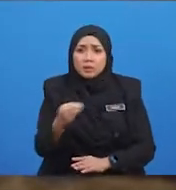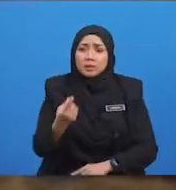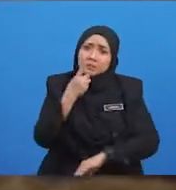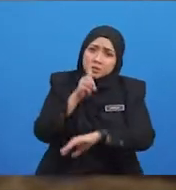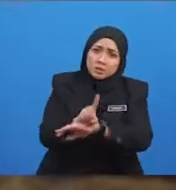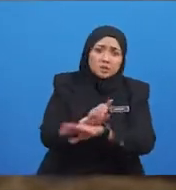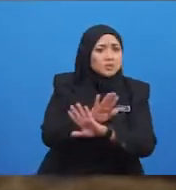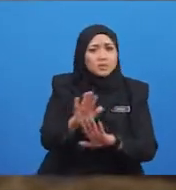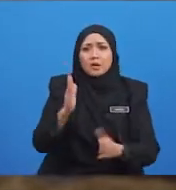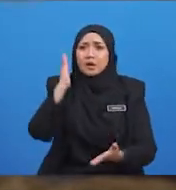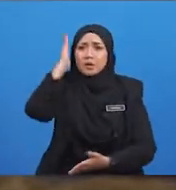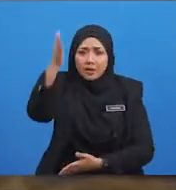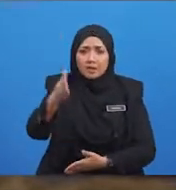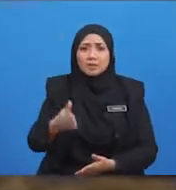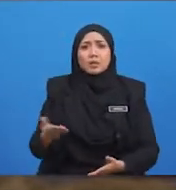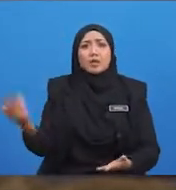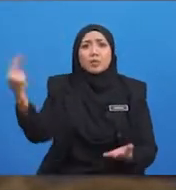akan mengulanginya lagi.